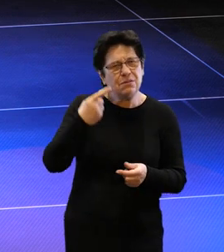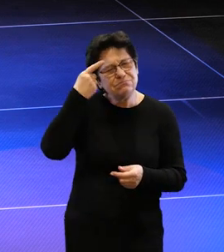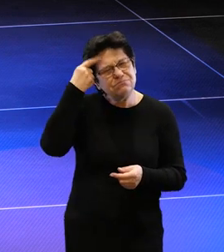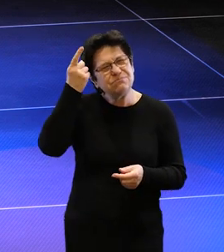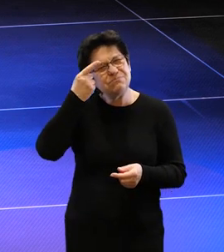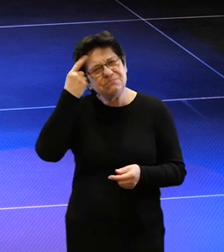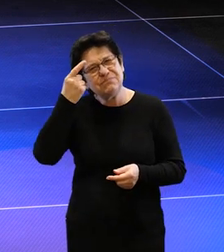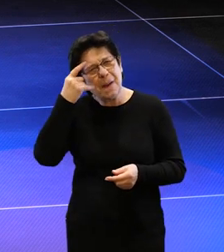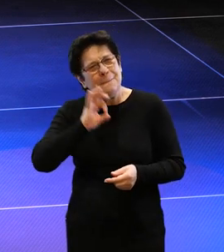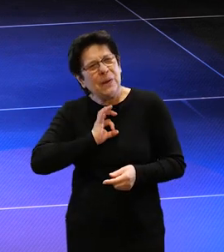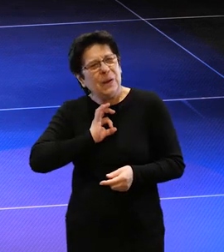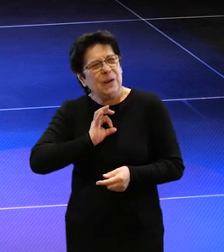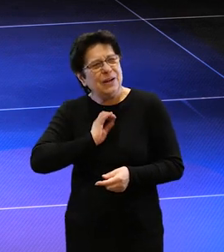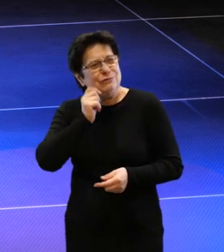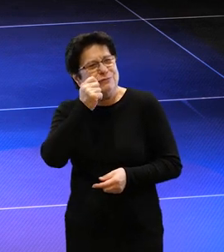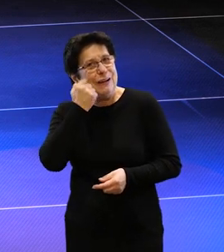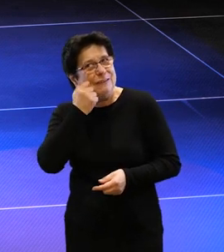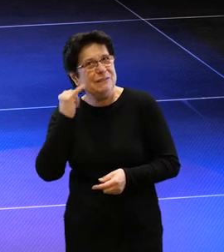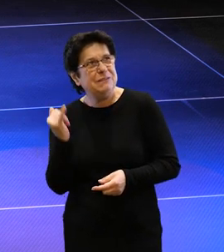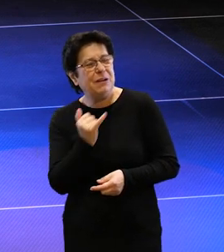dziadka ponieważ